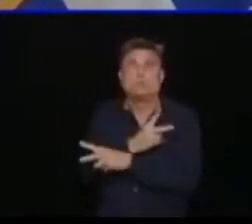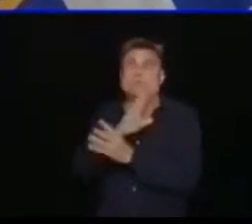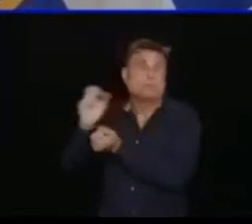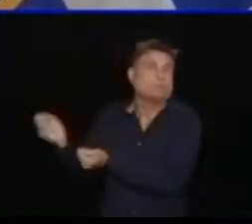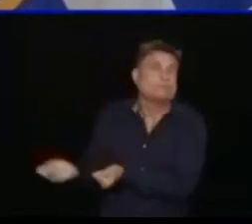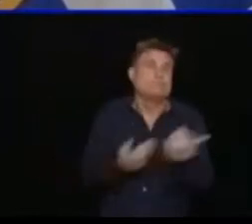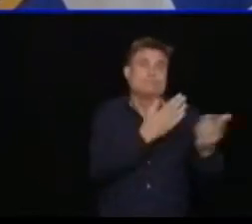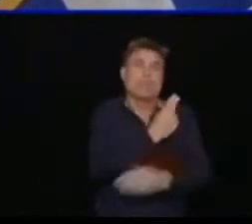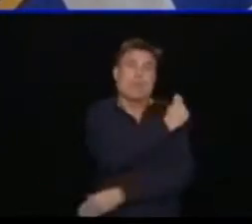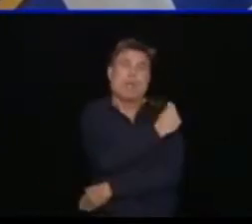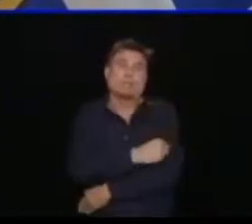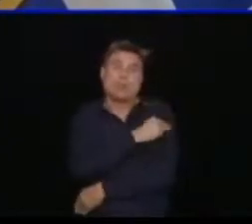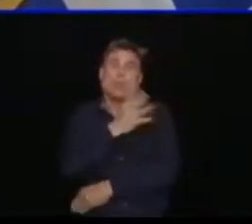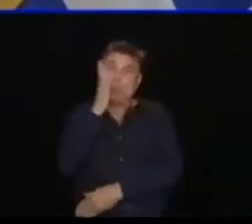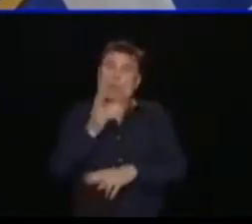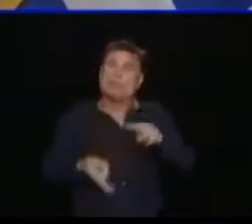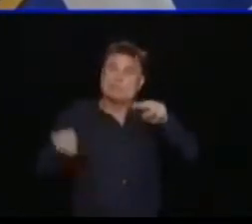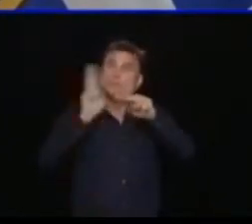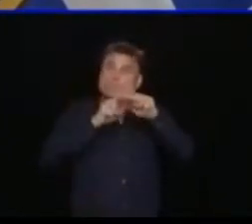亡。